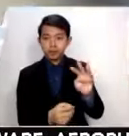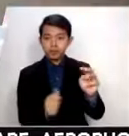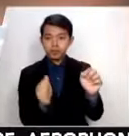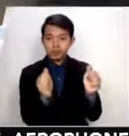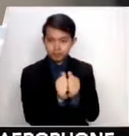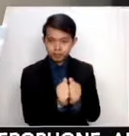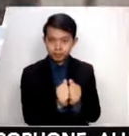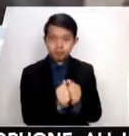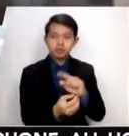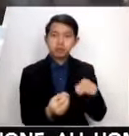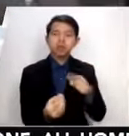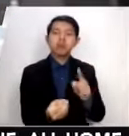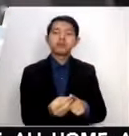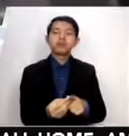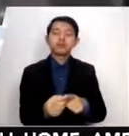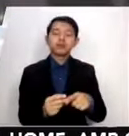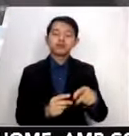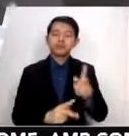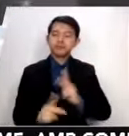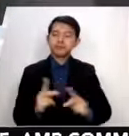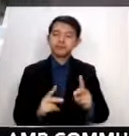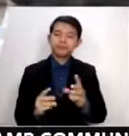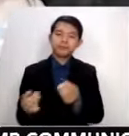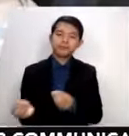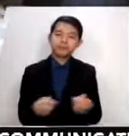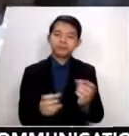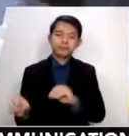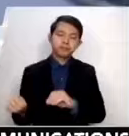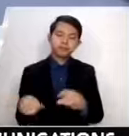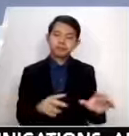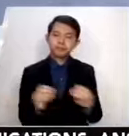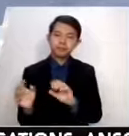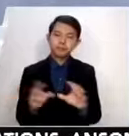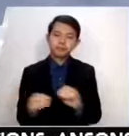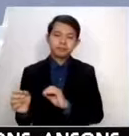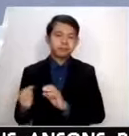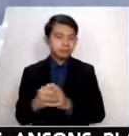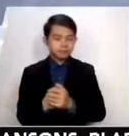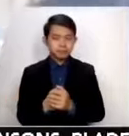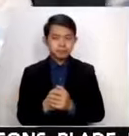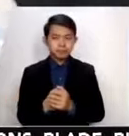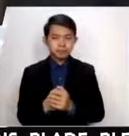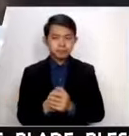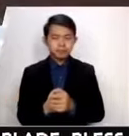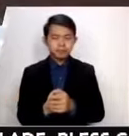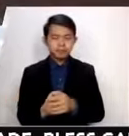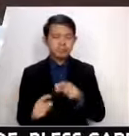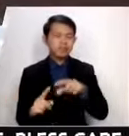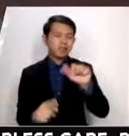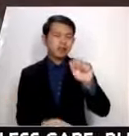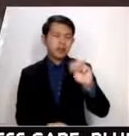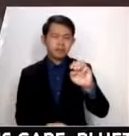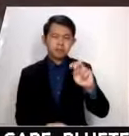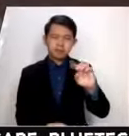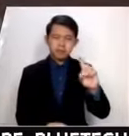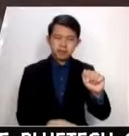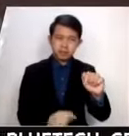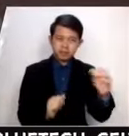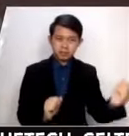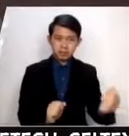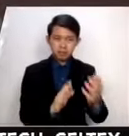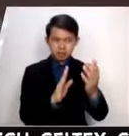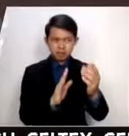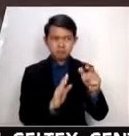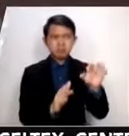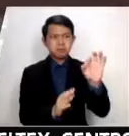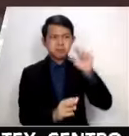trafficking. Nakaharap ng mga akusado ang isa sa mga complainant na si Amanda, hindi niya tunay na pangalan. Sobrang saya po kasi hindi